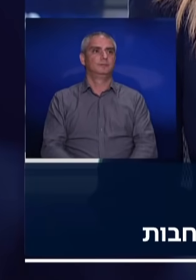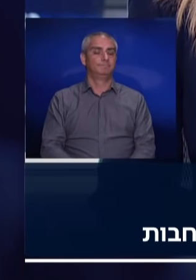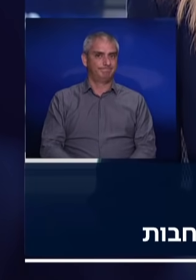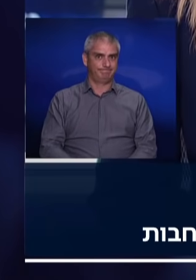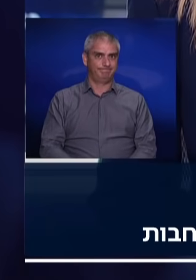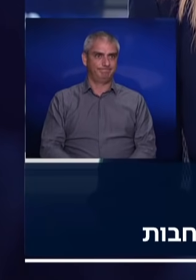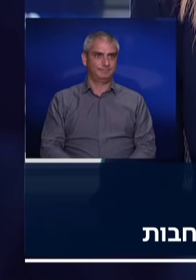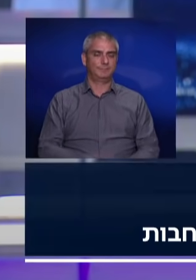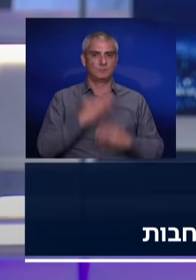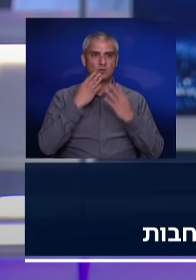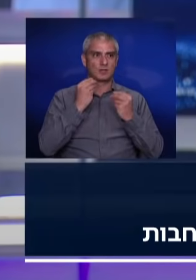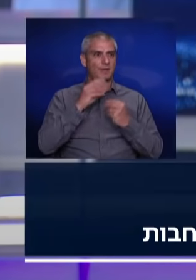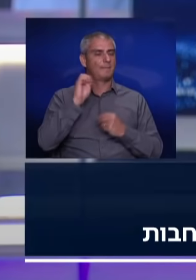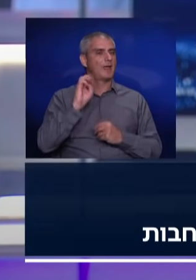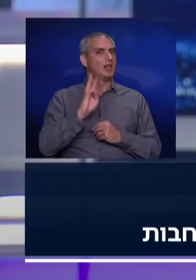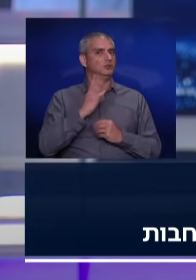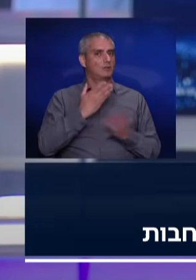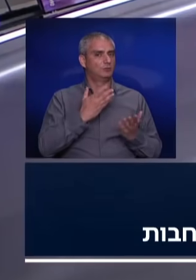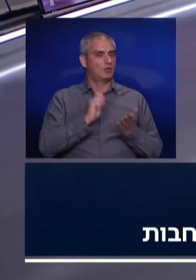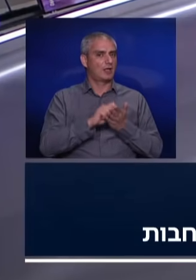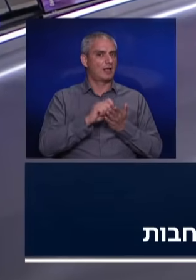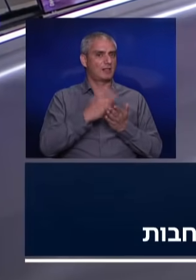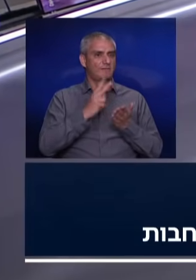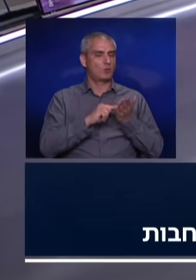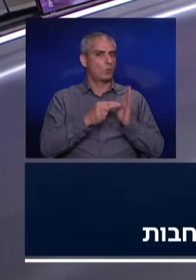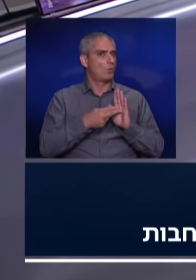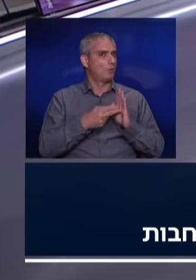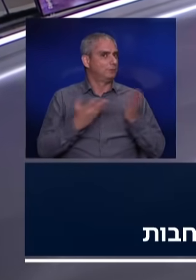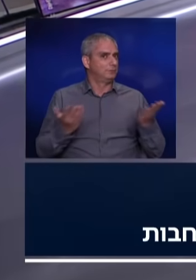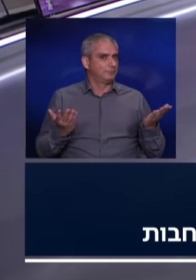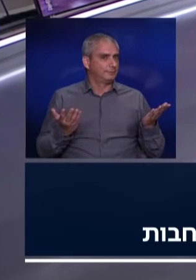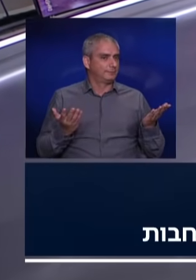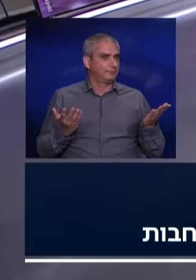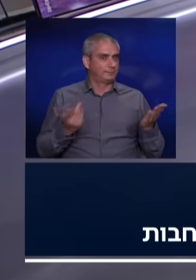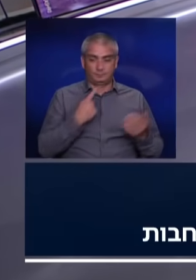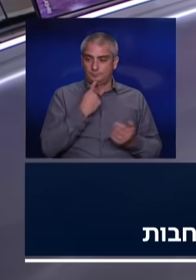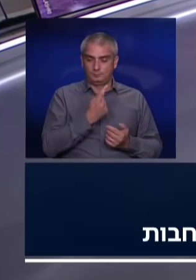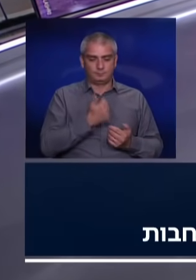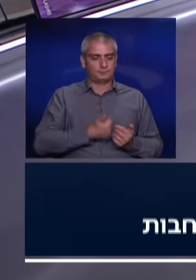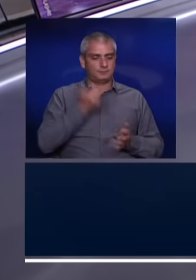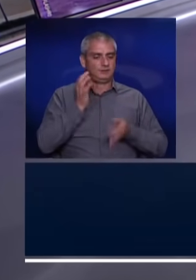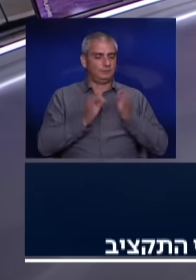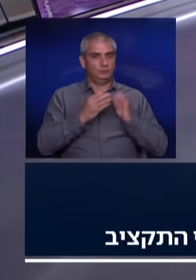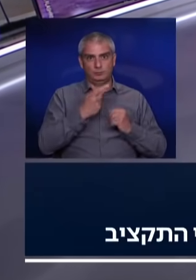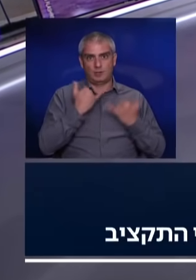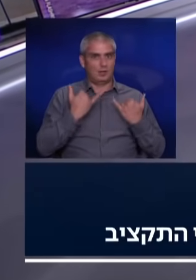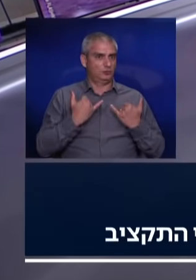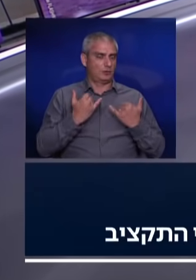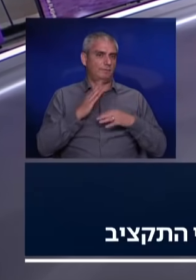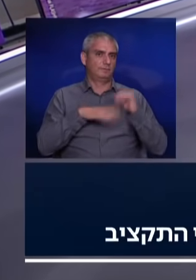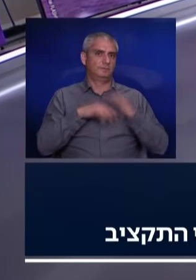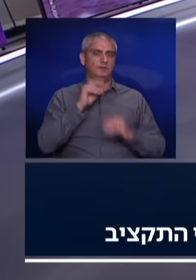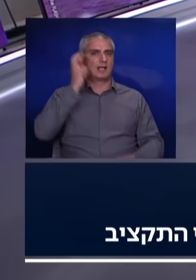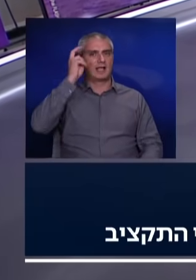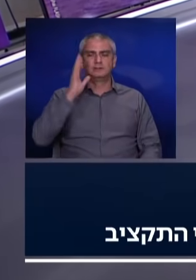רבה, תמר. מיכאל שמש, כתבנו הפוליטי, אז אומר שר המשפטים, זה עכשיו בידיים של גנץ, מה זה אומר